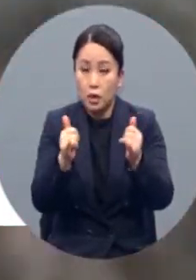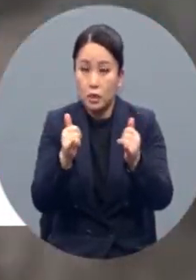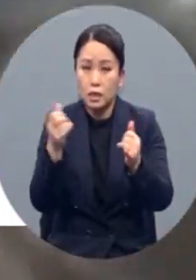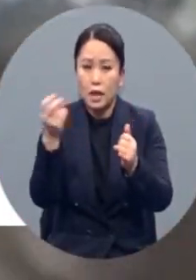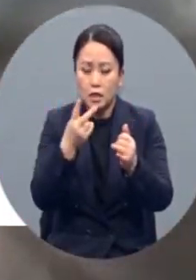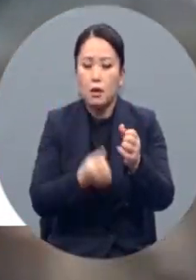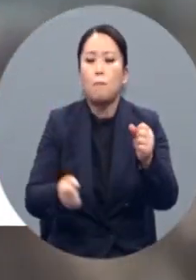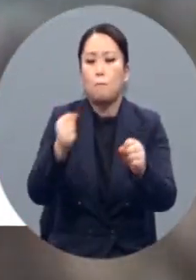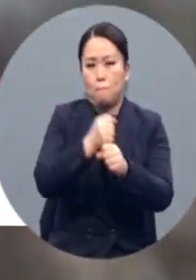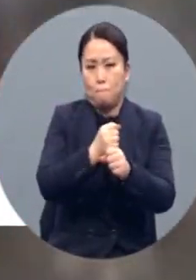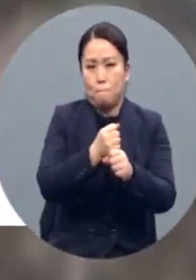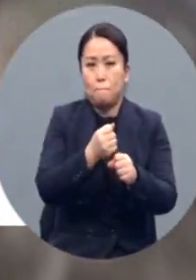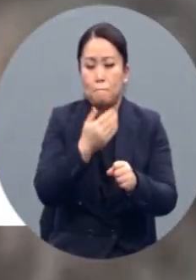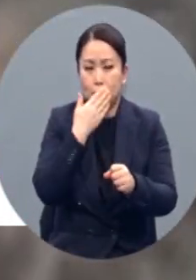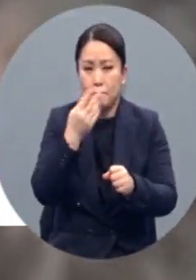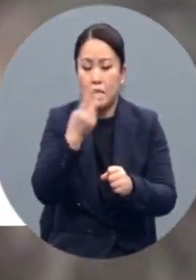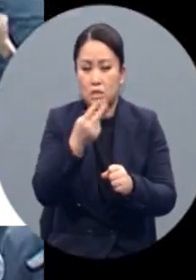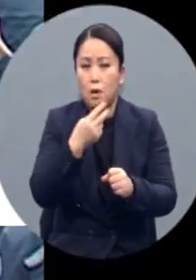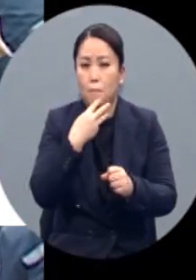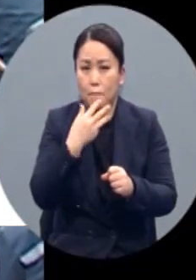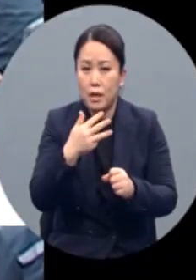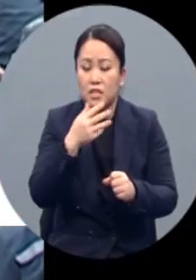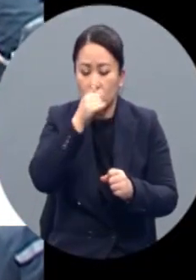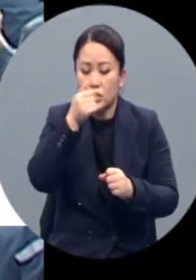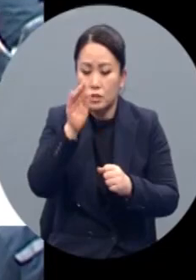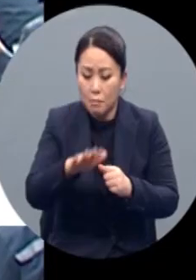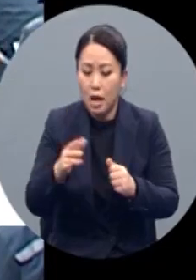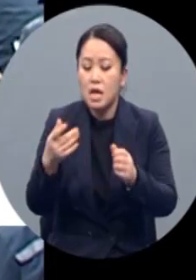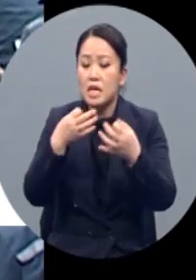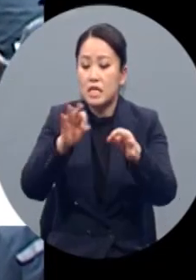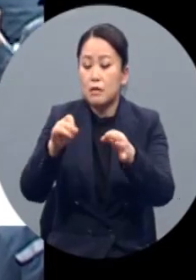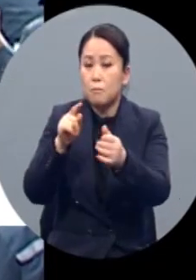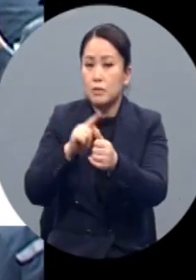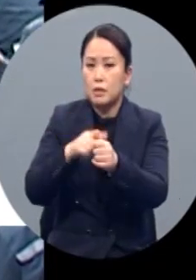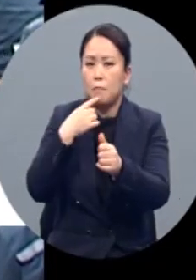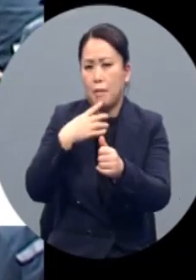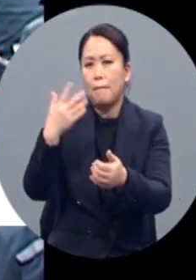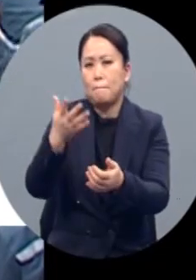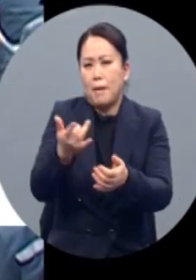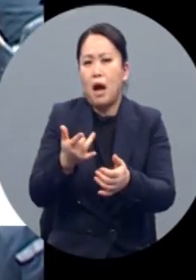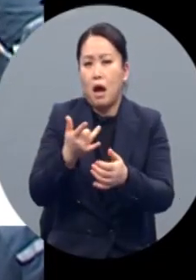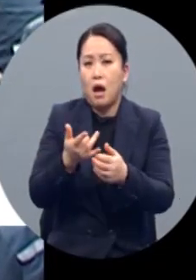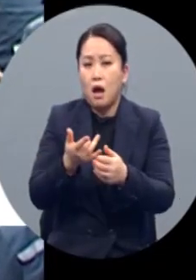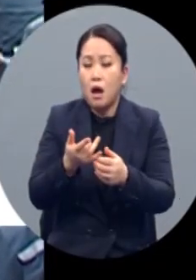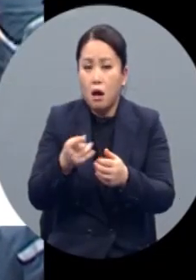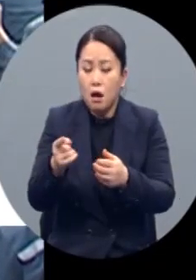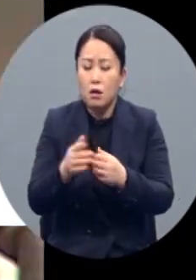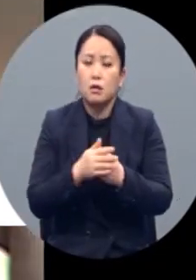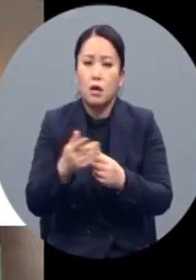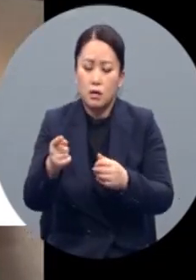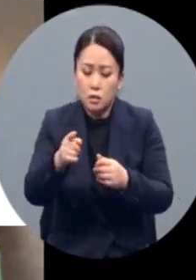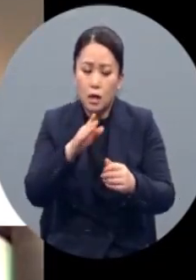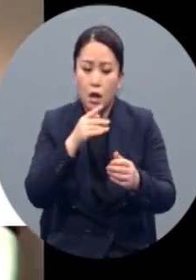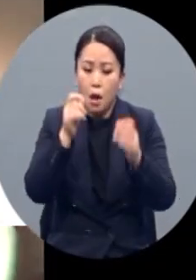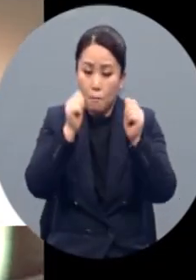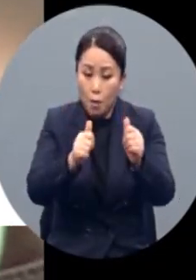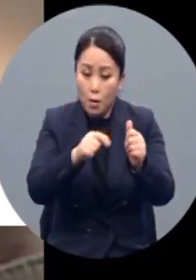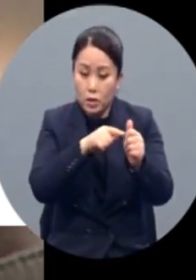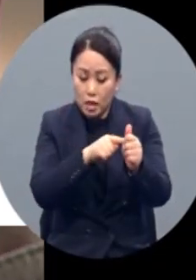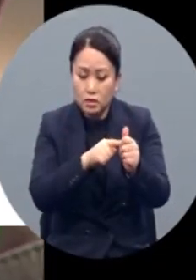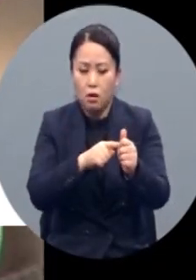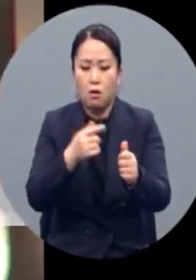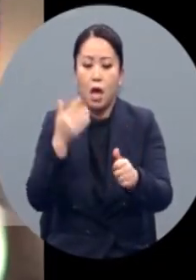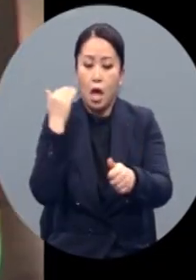김씨의 이름만 빠졌습니다 6년 뒤 민주화 보상 심의위원회 가구당 이고 결정을 내렸지만 사측은 끈질기게